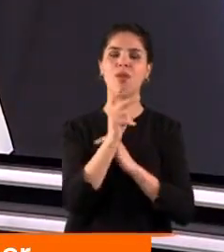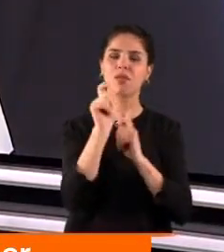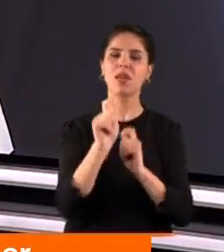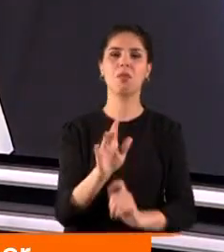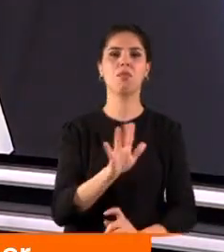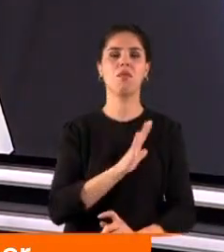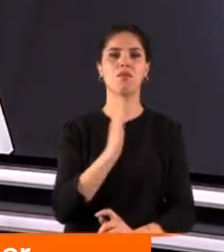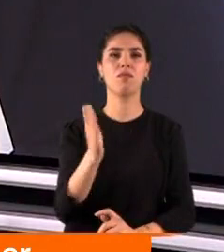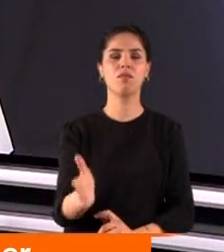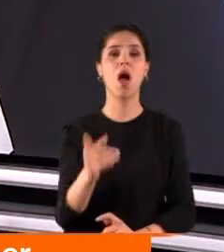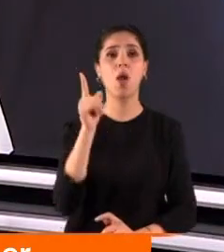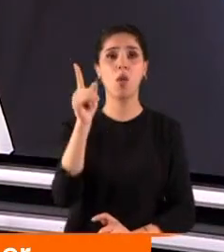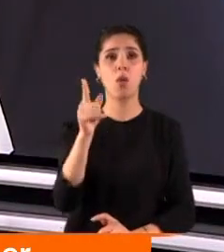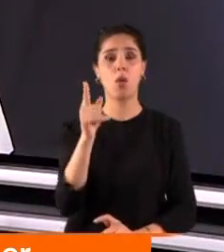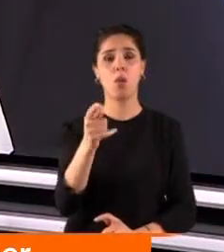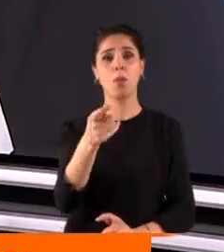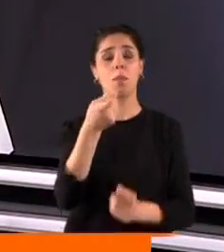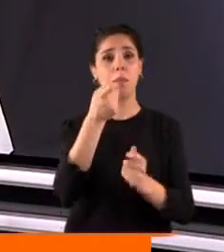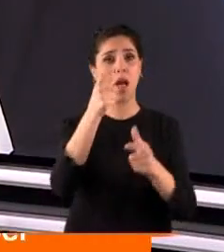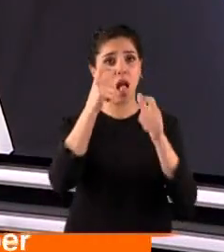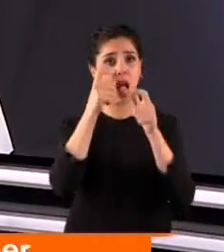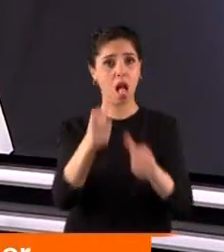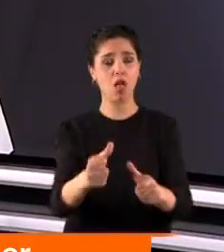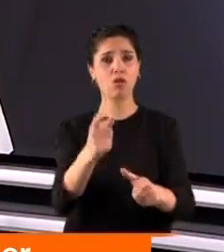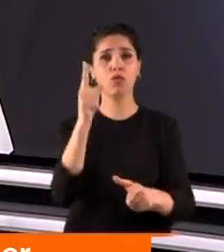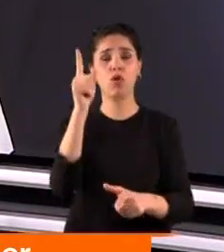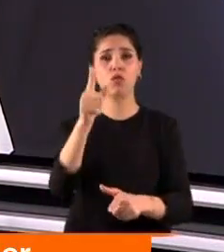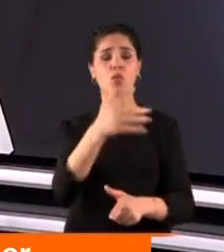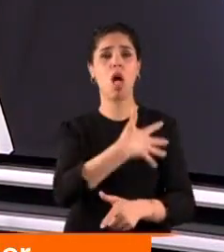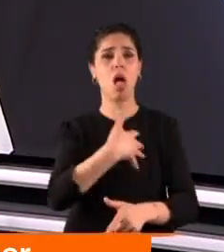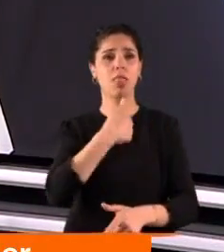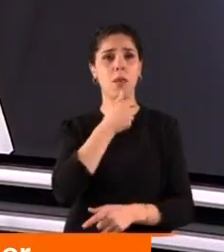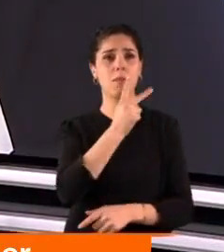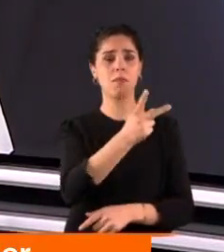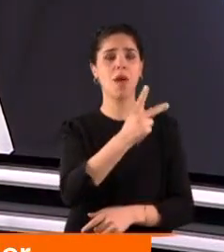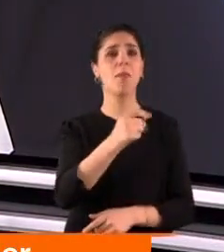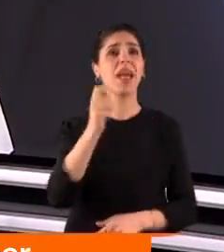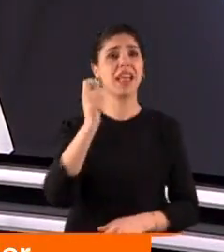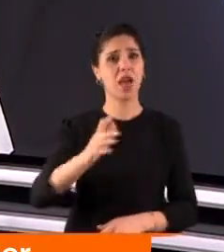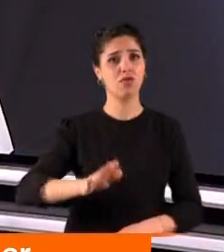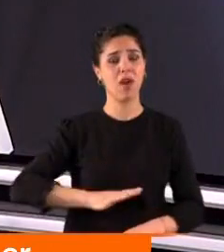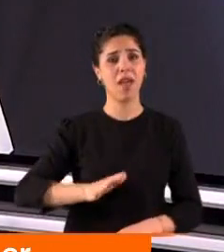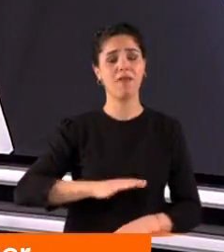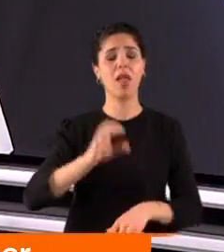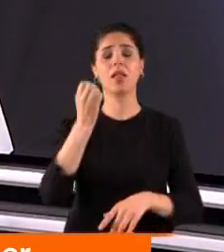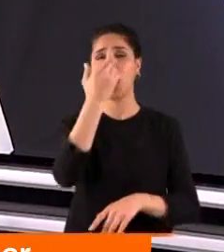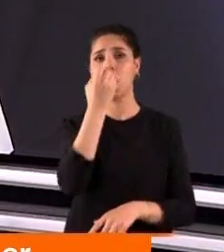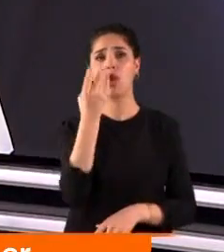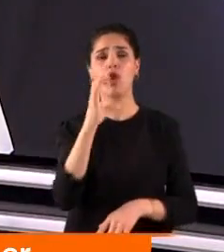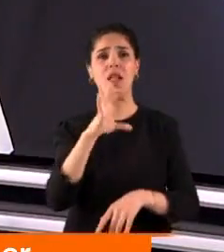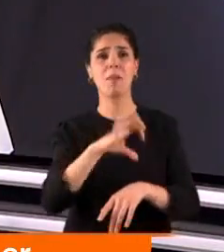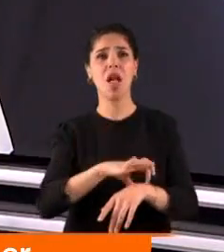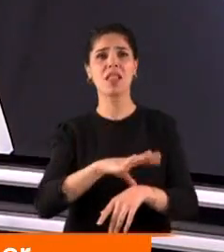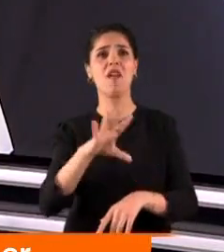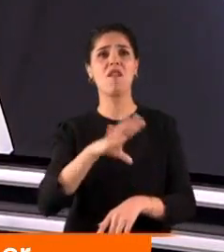alet edebiliyor. Hele ki o gözünü para bürümüş sözde ebeveynler öz evlatlarının lösemi hastalığını ailelerinden para koparmak